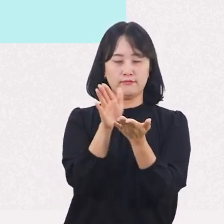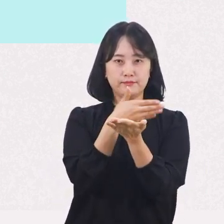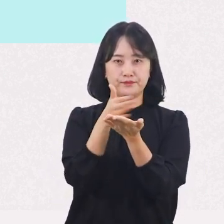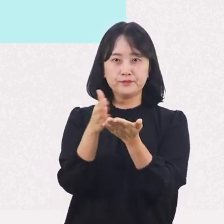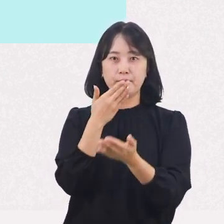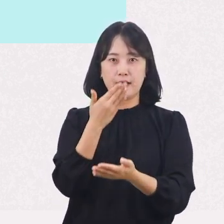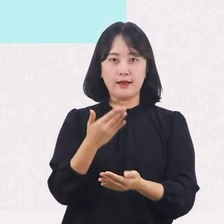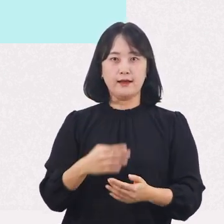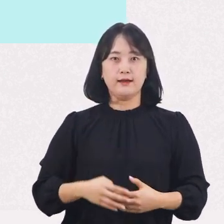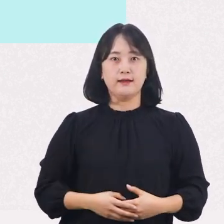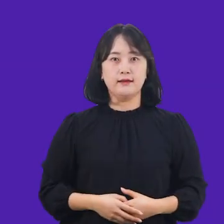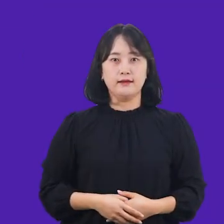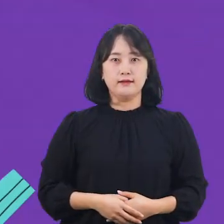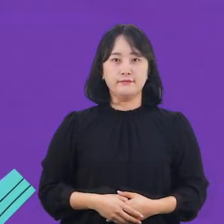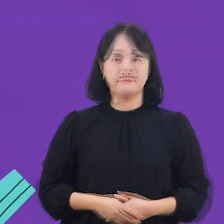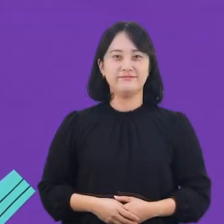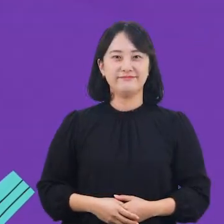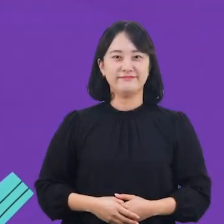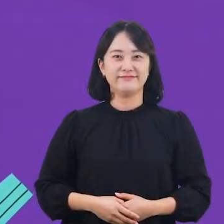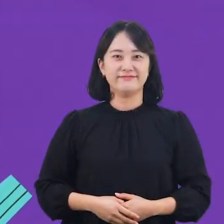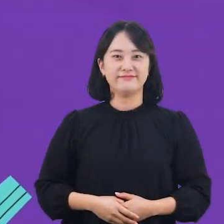살펴볼 수 있습니다.